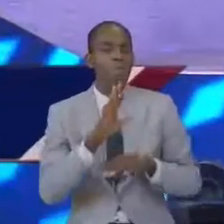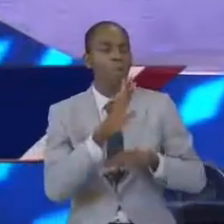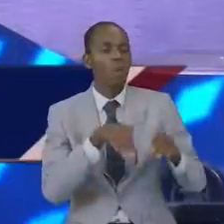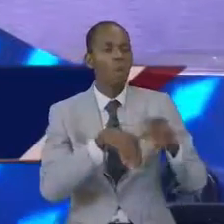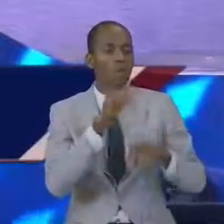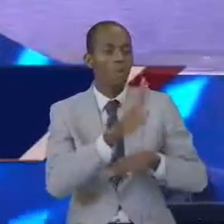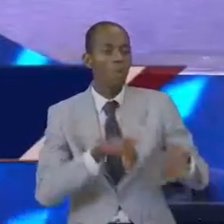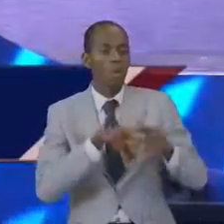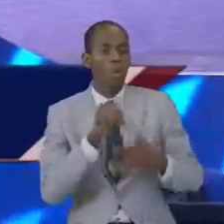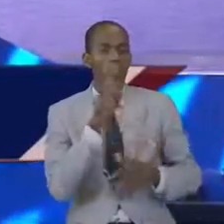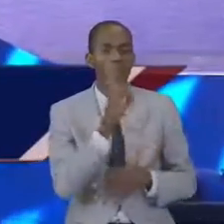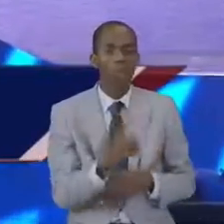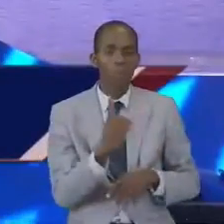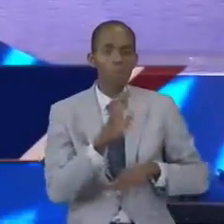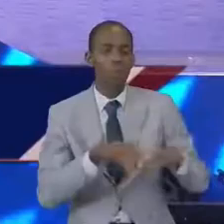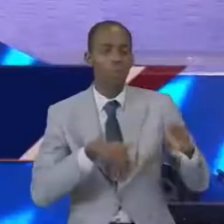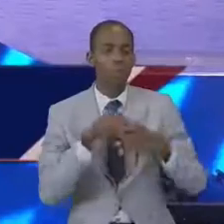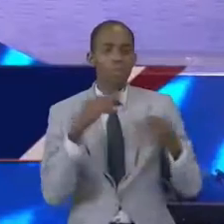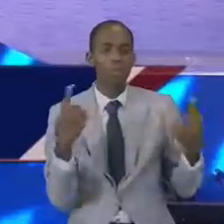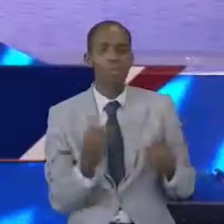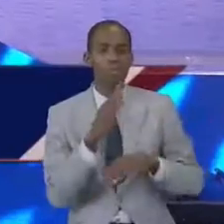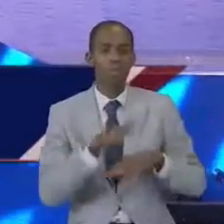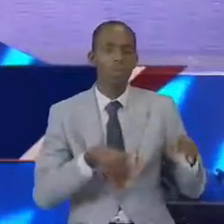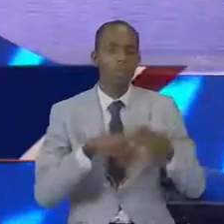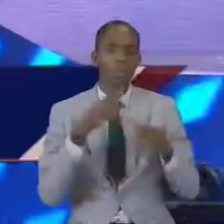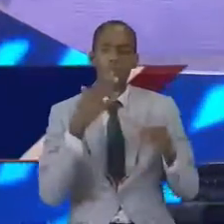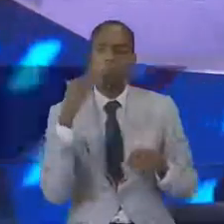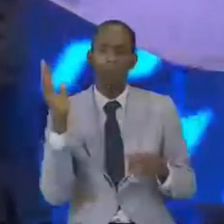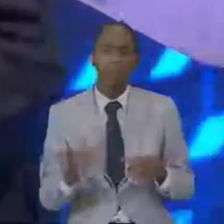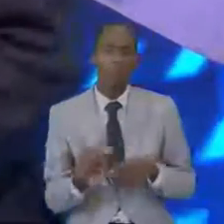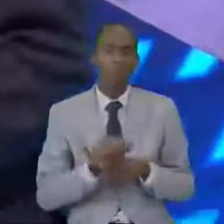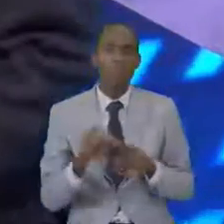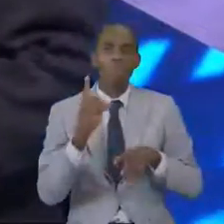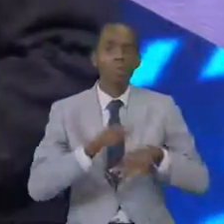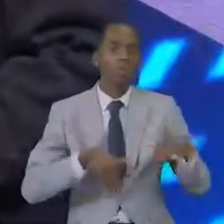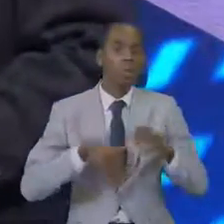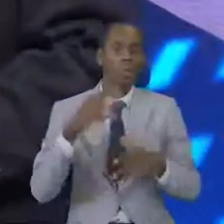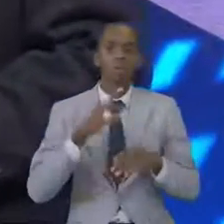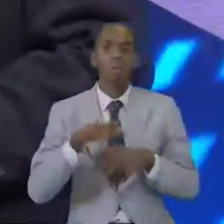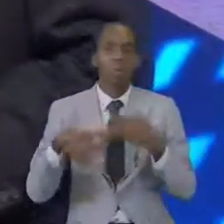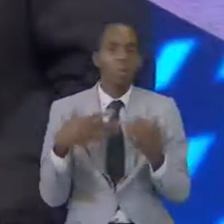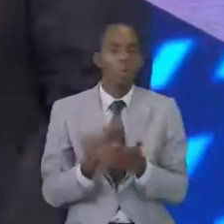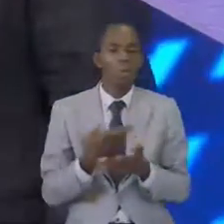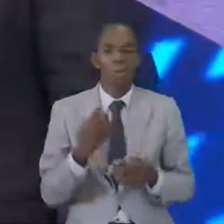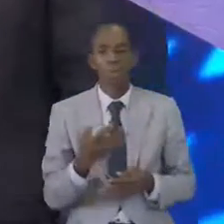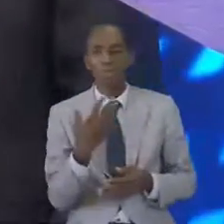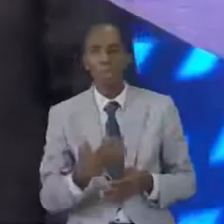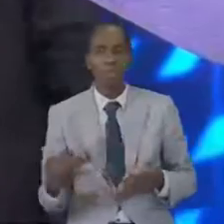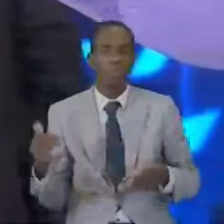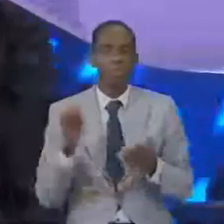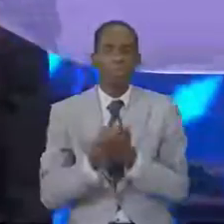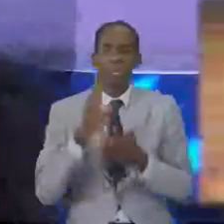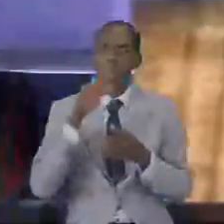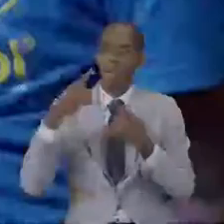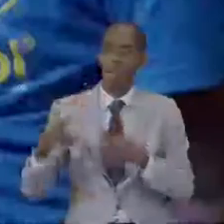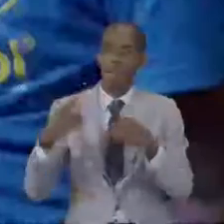du monde de ceux-là qui sont appelés hors du péché de ceux qui sont appelés hors du mal je sais qu'ils sont appelés hors de la dégradation de la